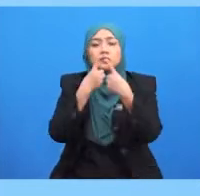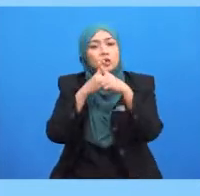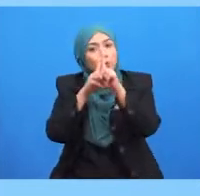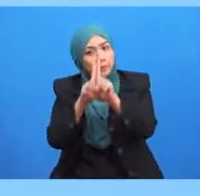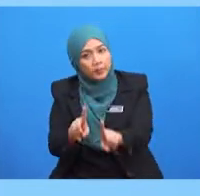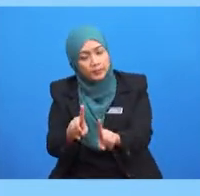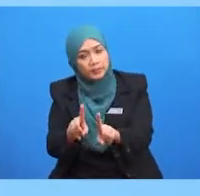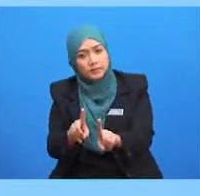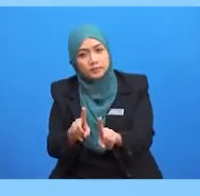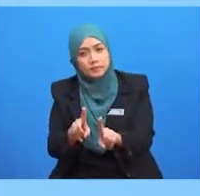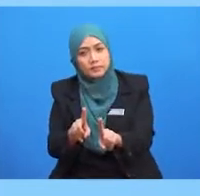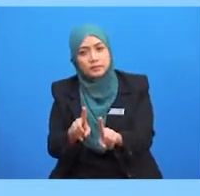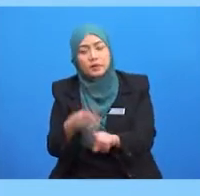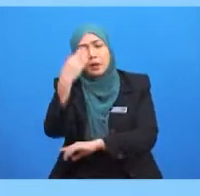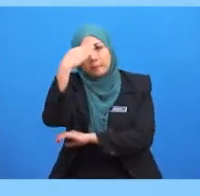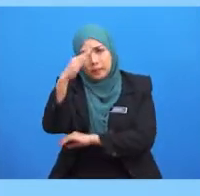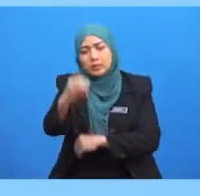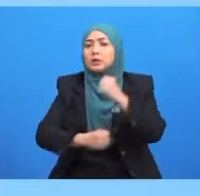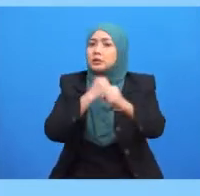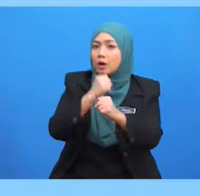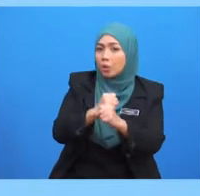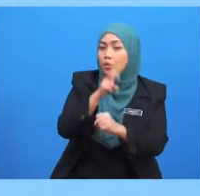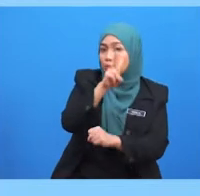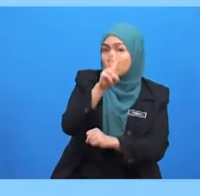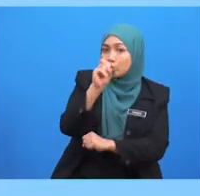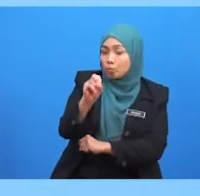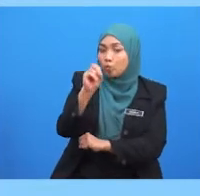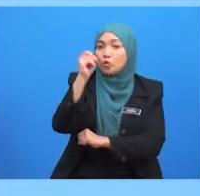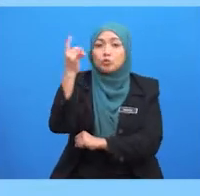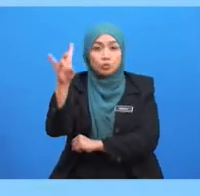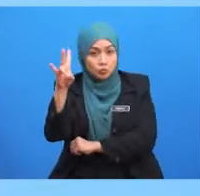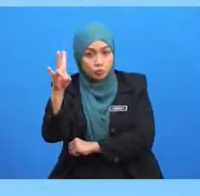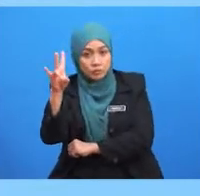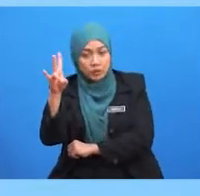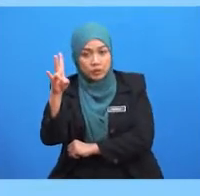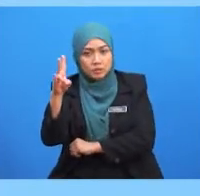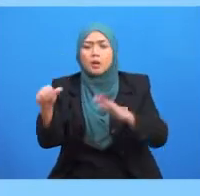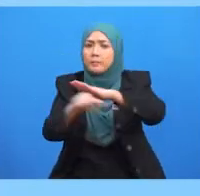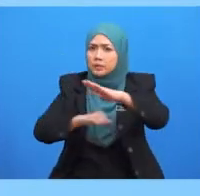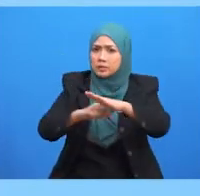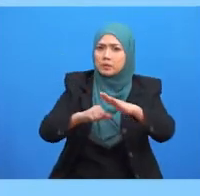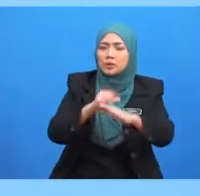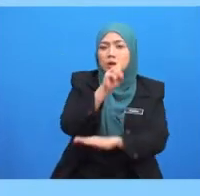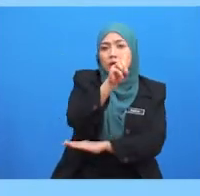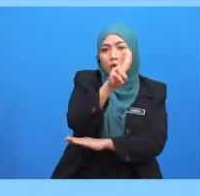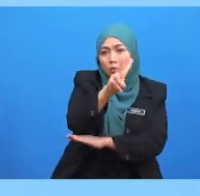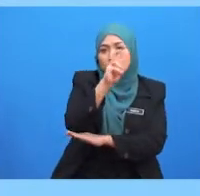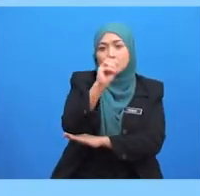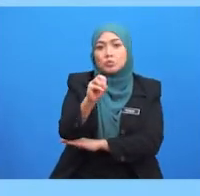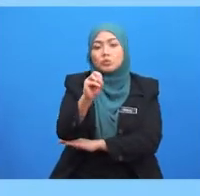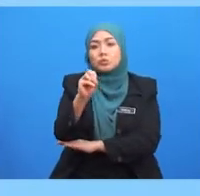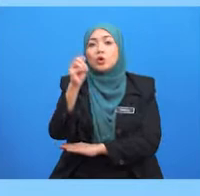perbelanjaan youtility lagi tahun 2017 berasaskan tahun 2011